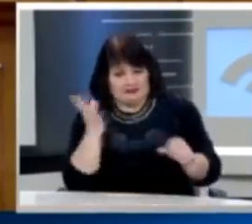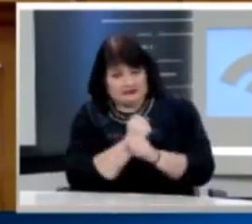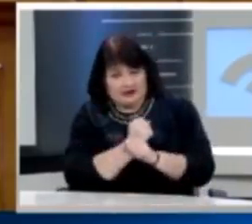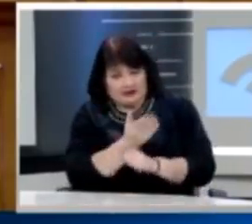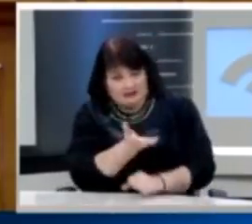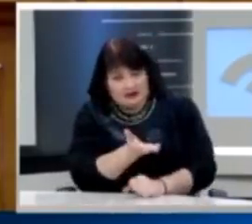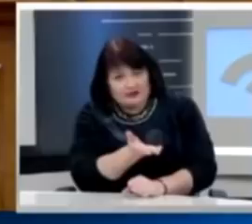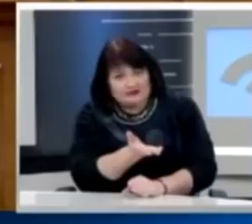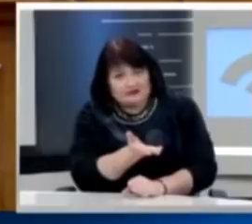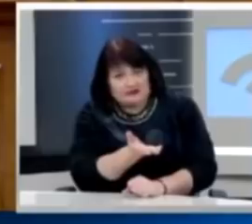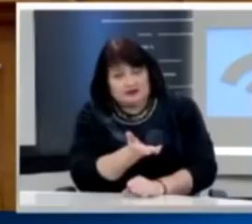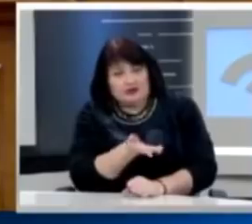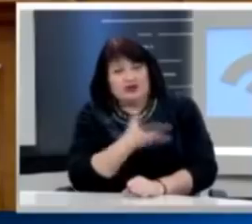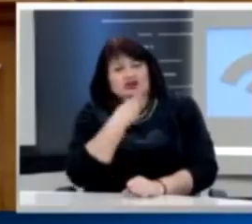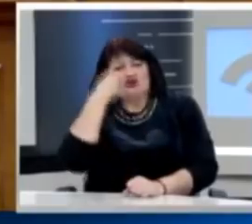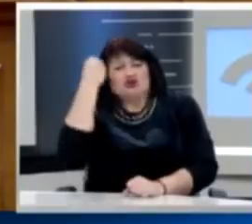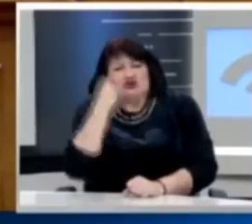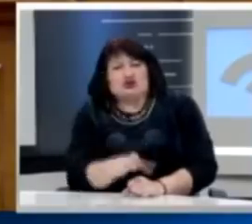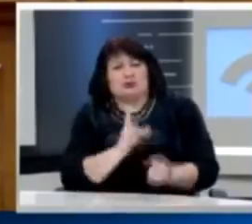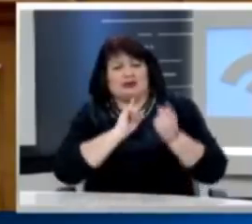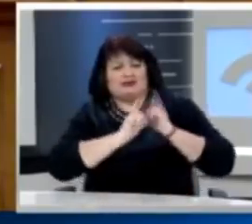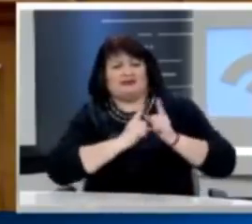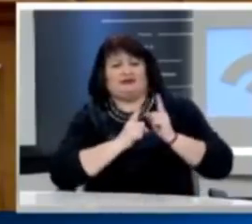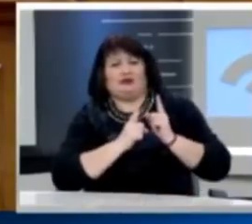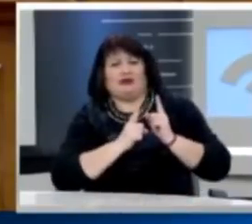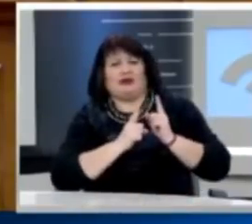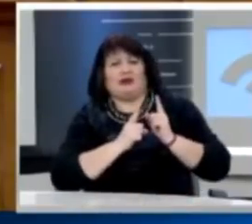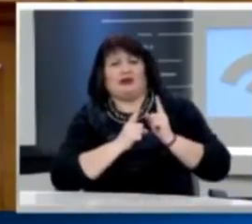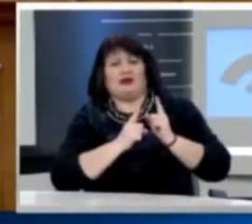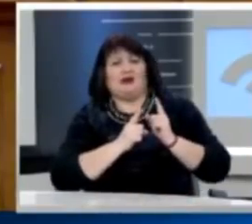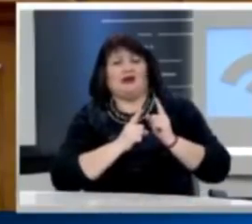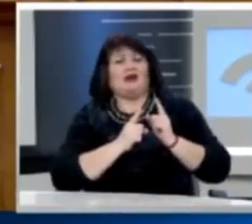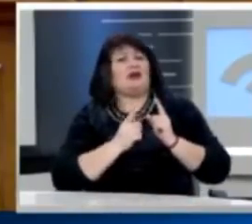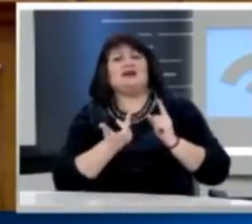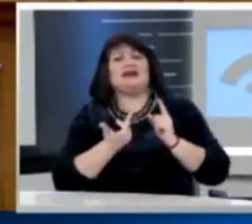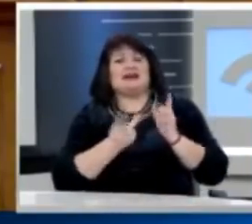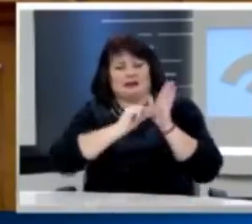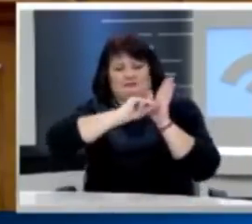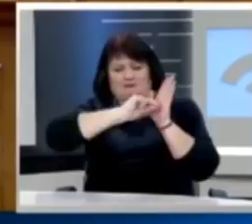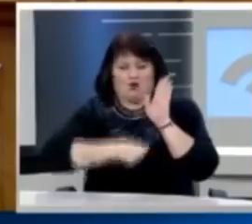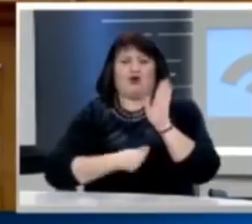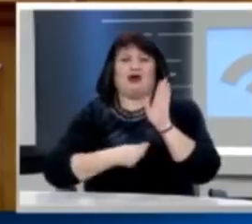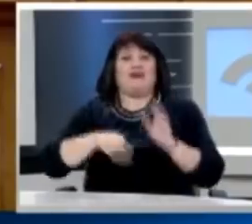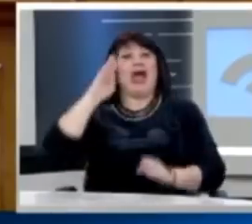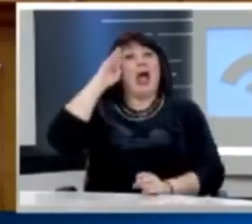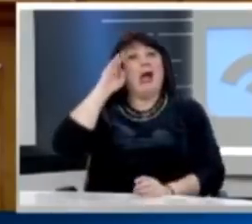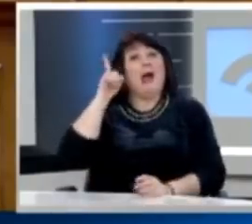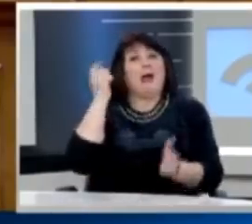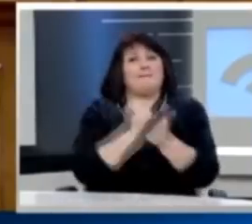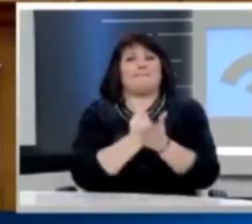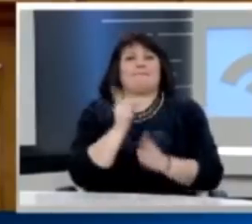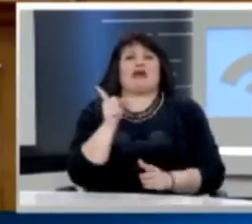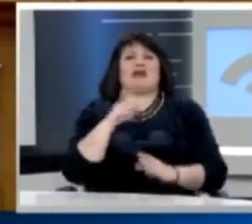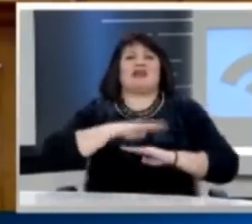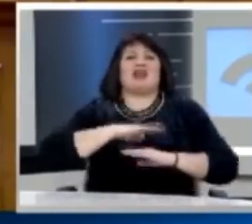σας μια επέσχυντη συμφωνία που έχει φαρδιά πλατιά την υπογραφή των Ηνωμένων Πολιτειών